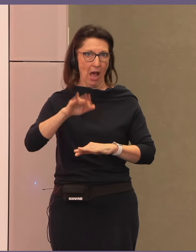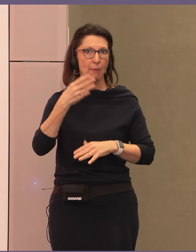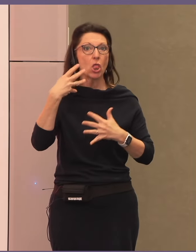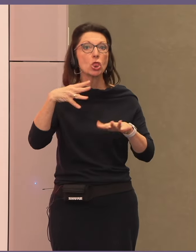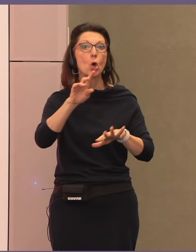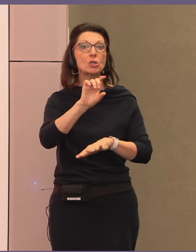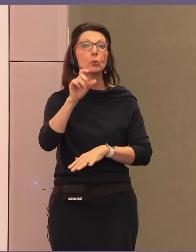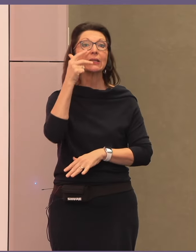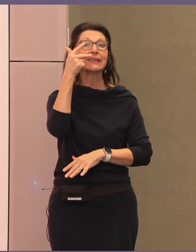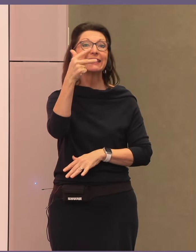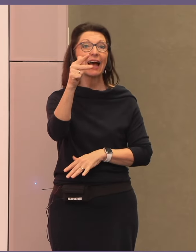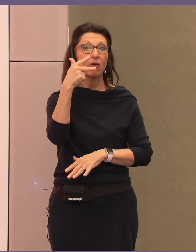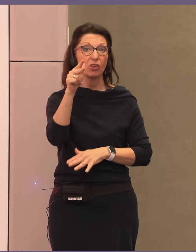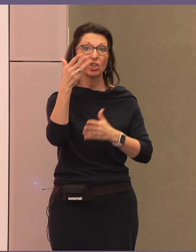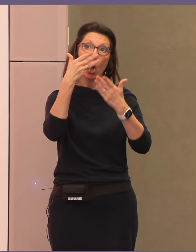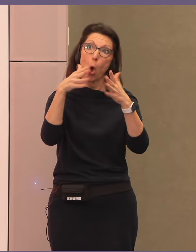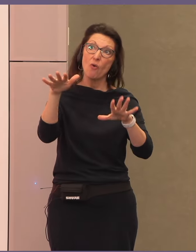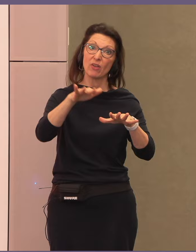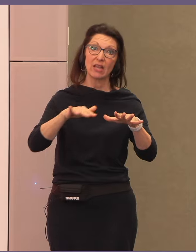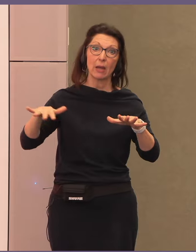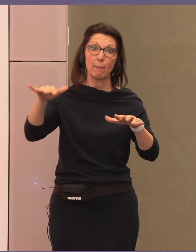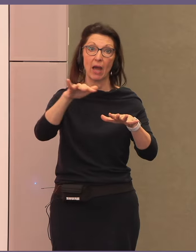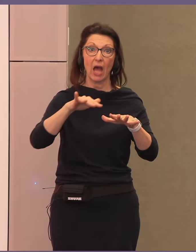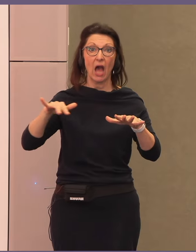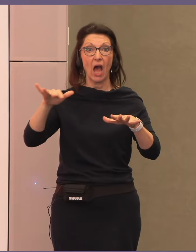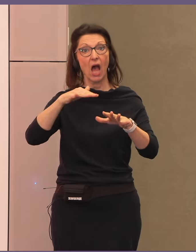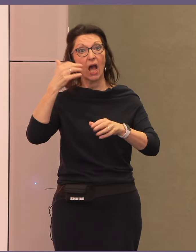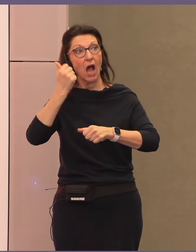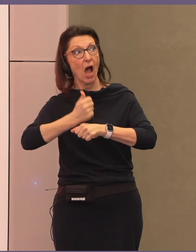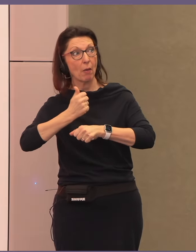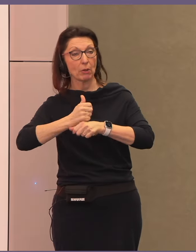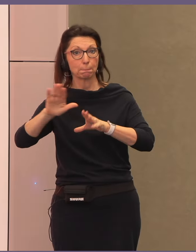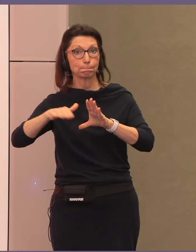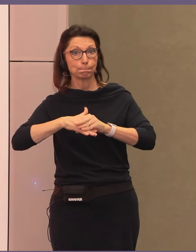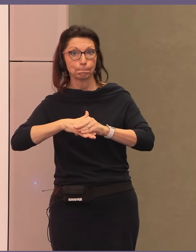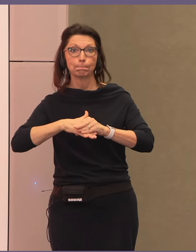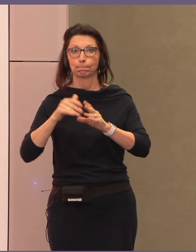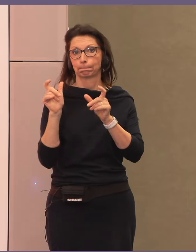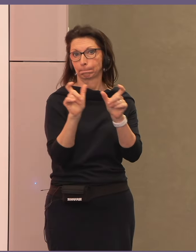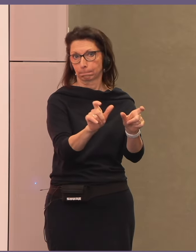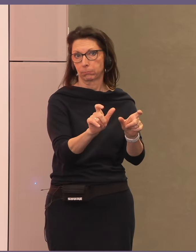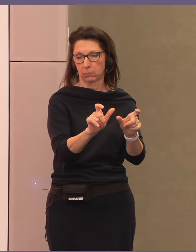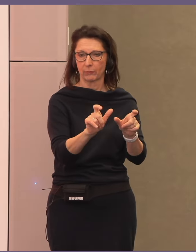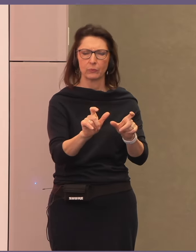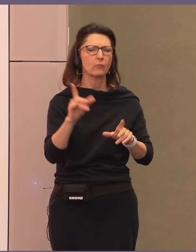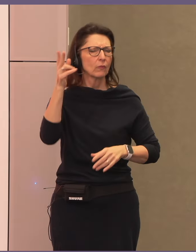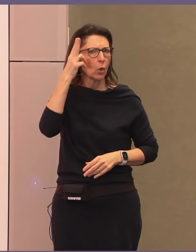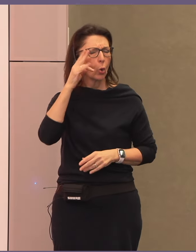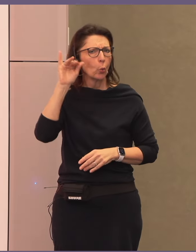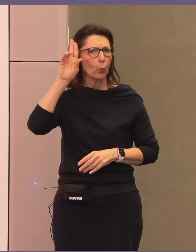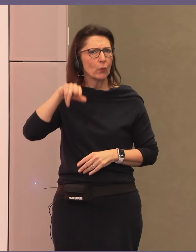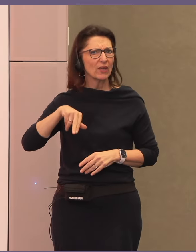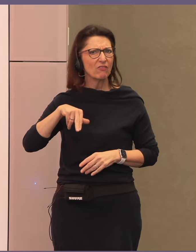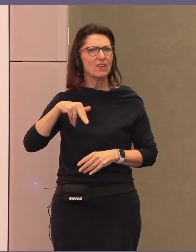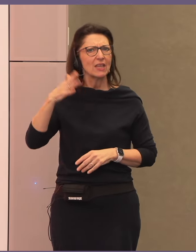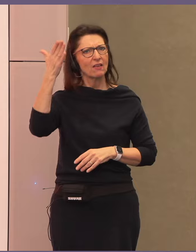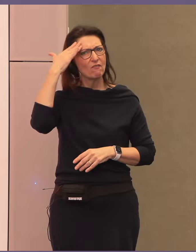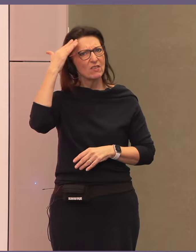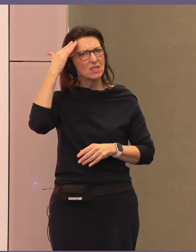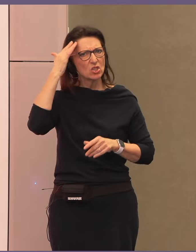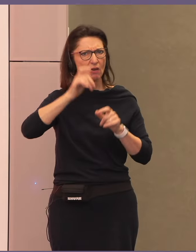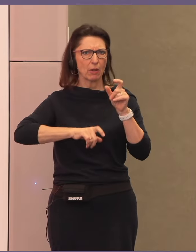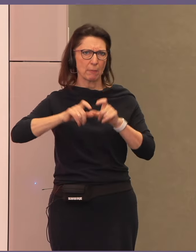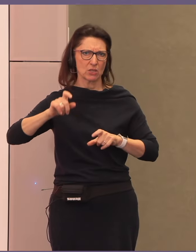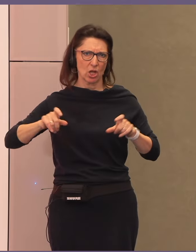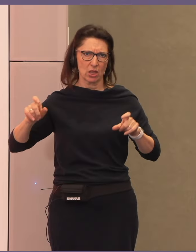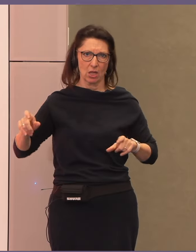öffentlichen Sektor somit erneut verschlossen werden. Im wissenschaftlichen Personalstand der Universität Wien, muss ich zugeben, spielte diese